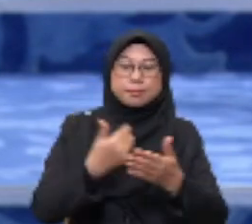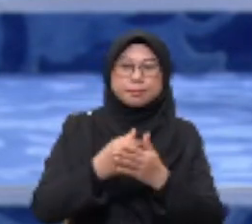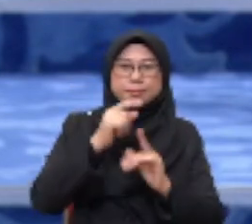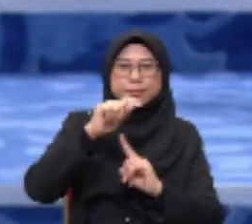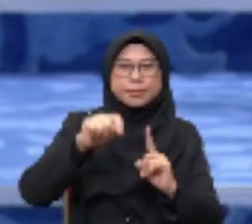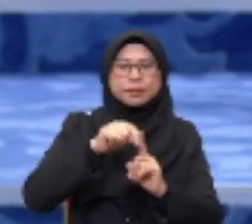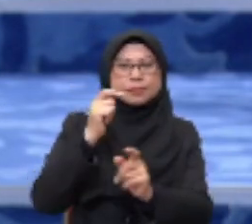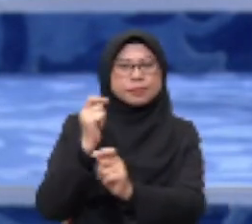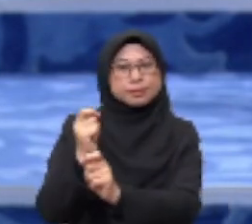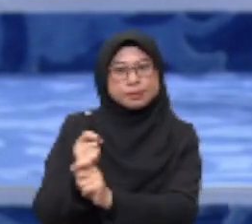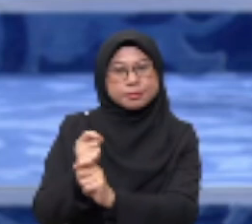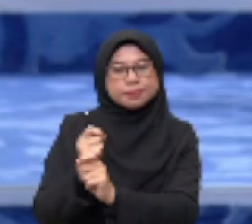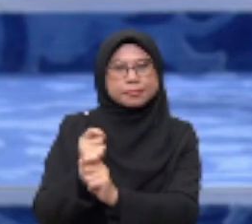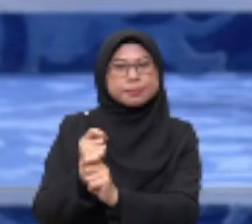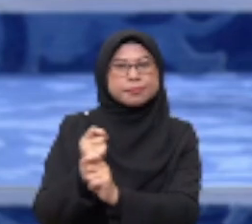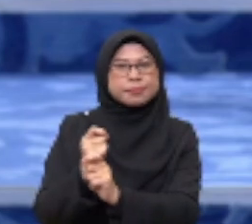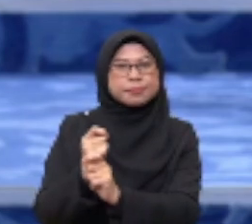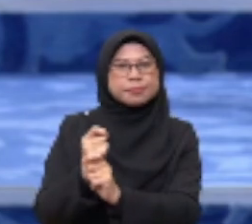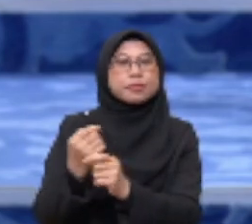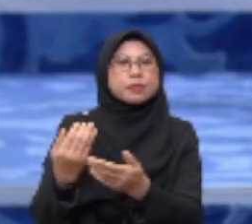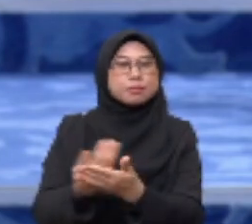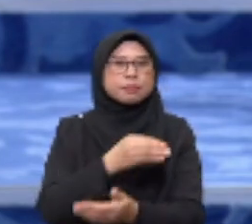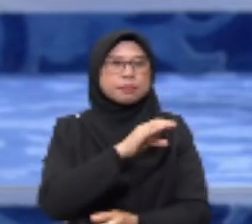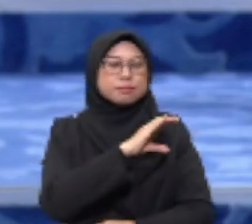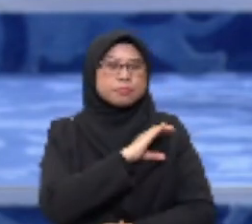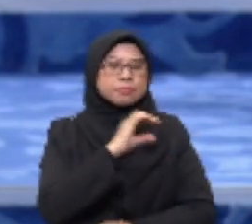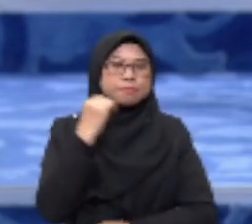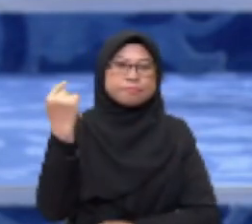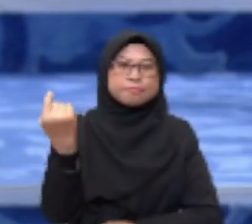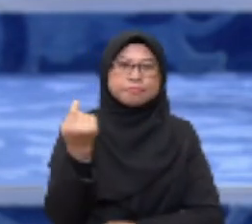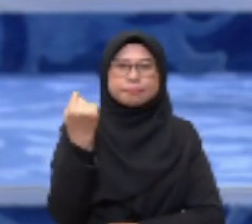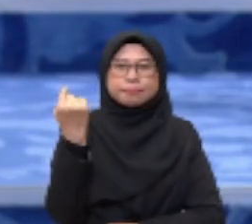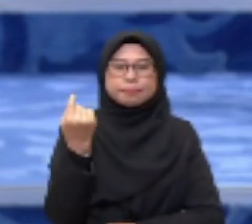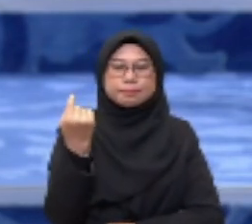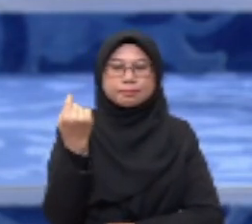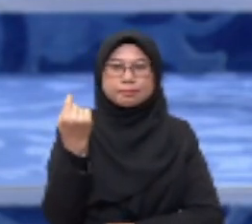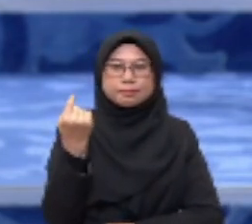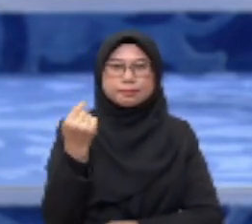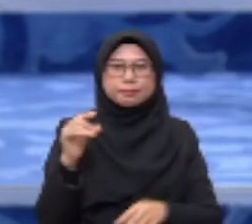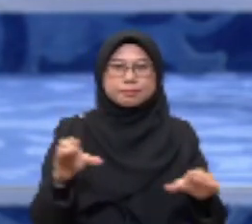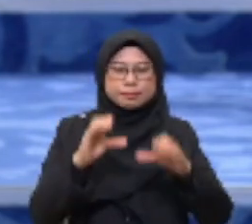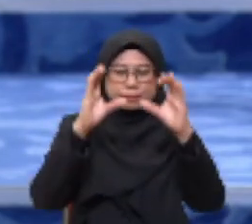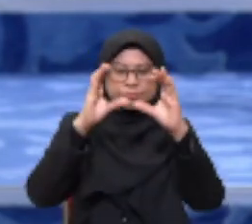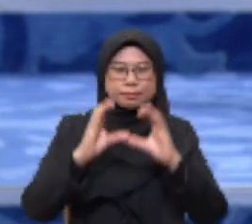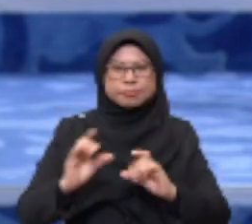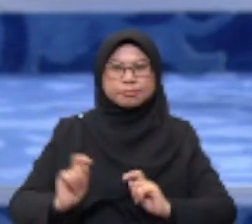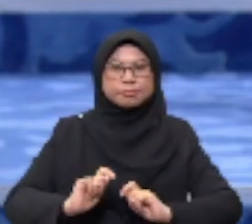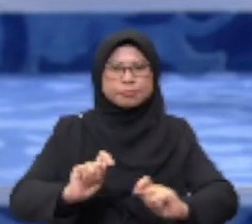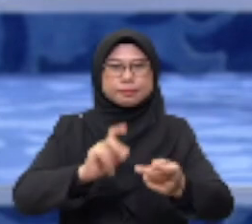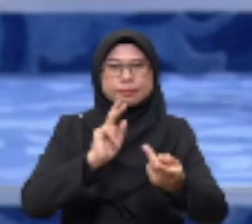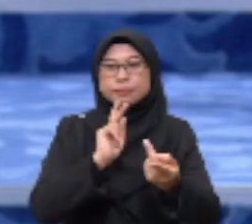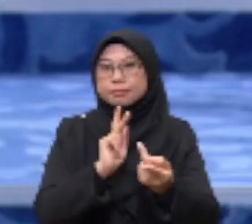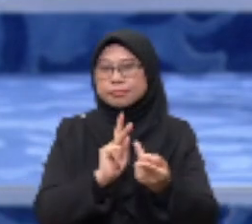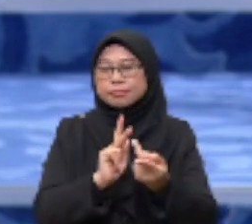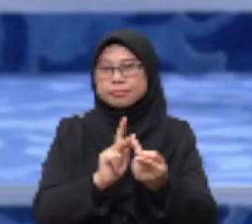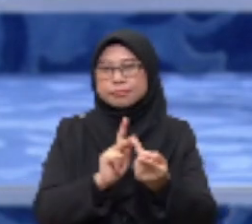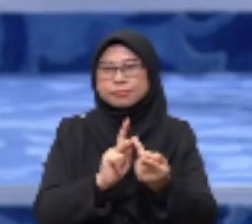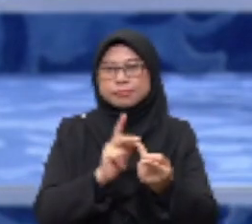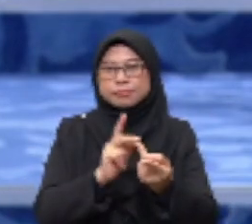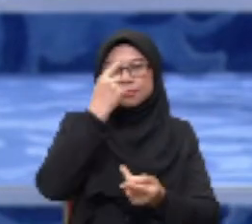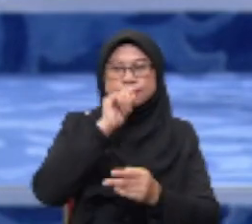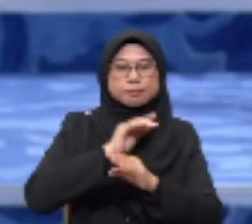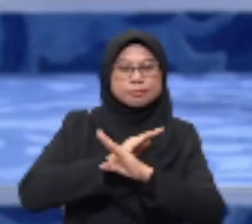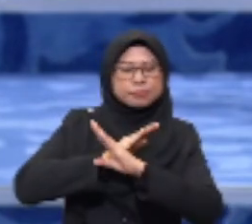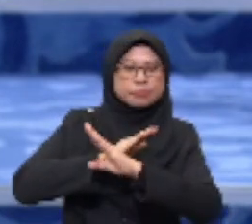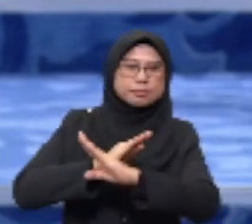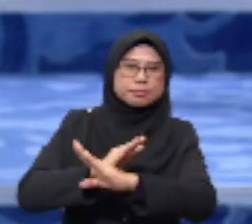perbicaraan ditentukan, maka pihak polis akan sentiasa mengambil langkah dan tindakan sewajarnya bagi